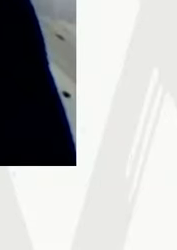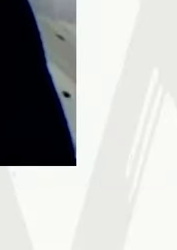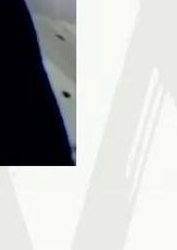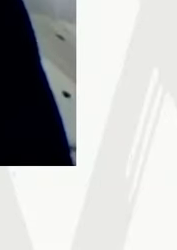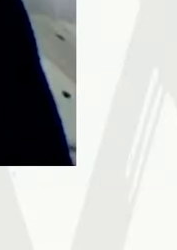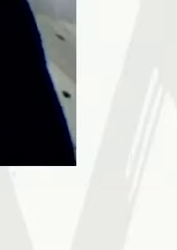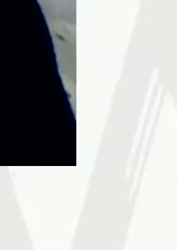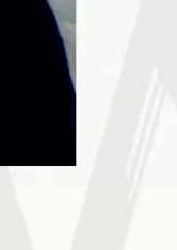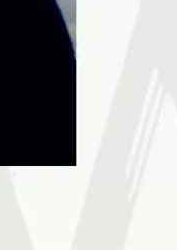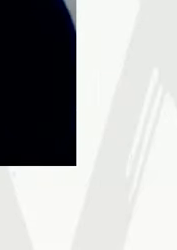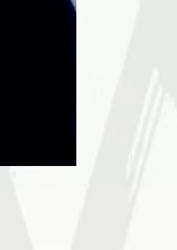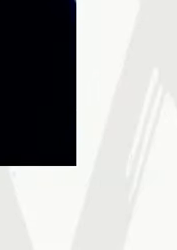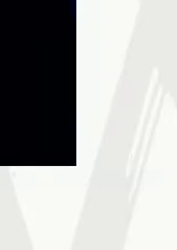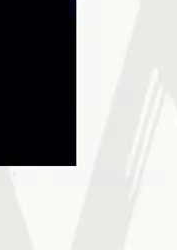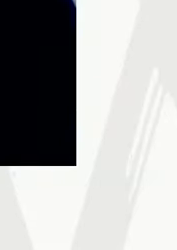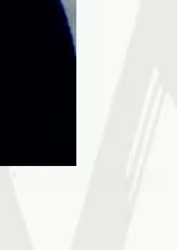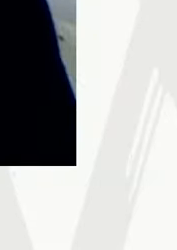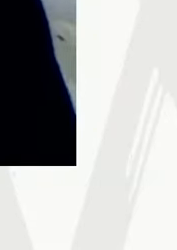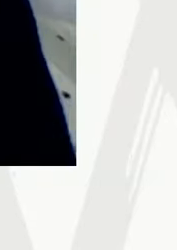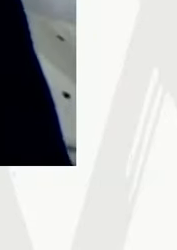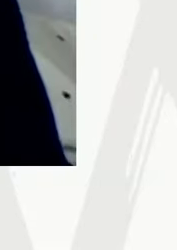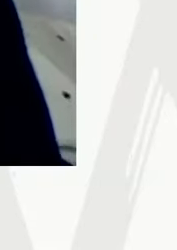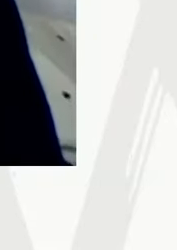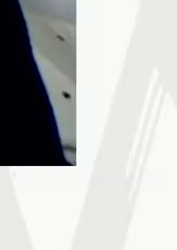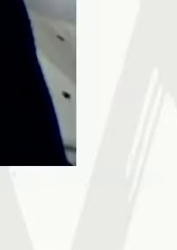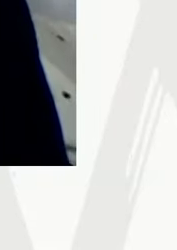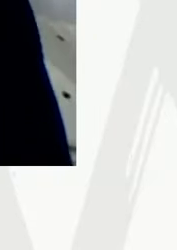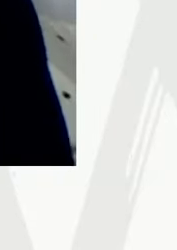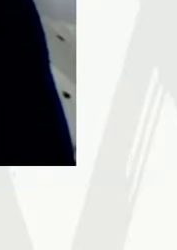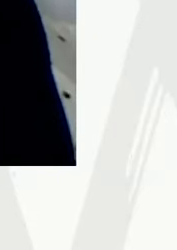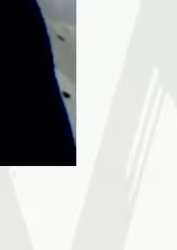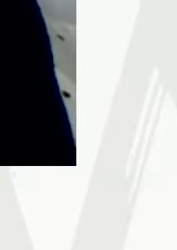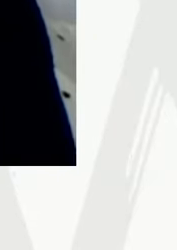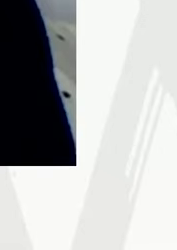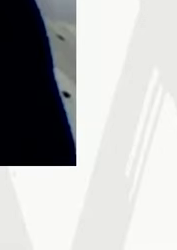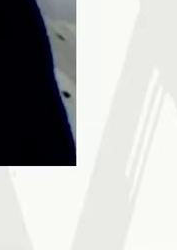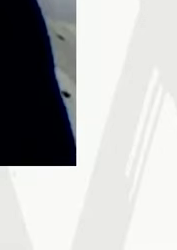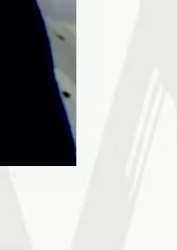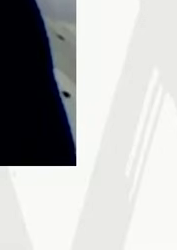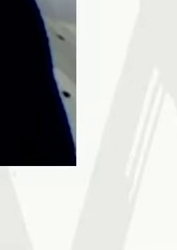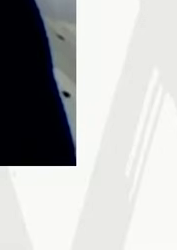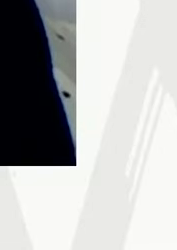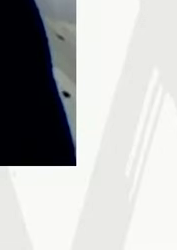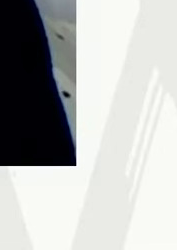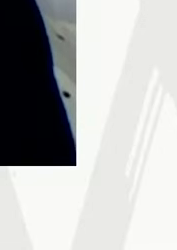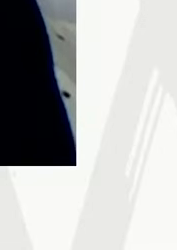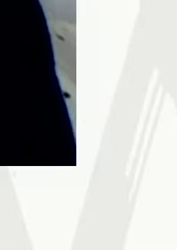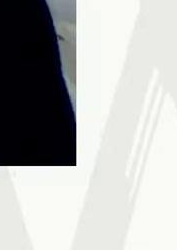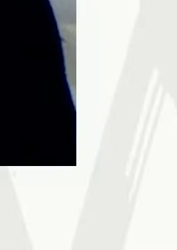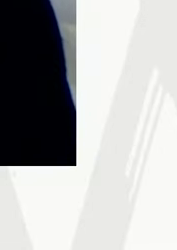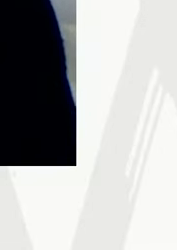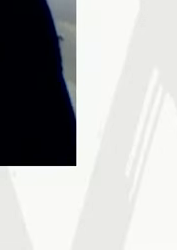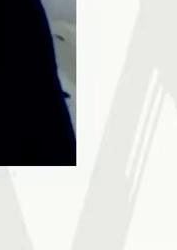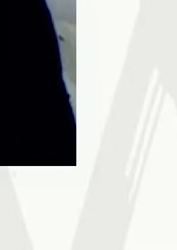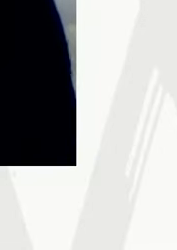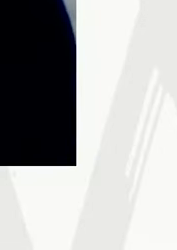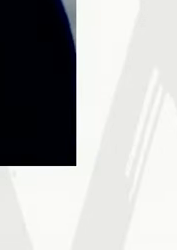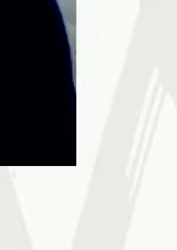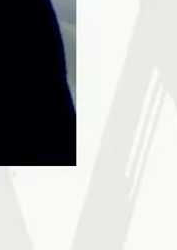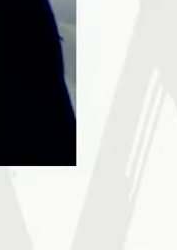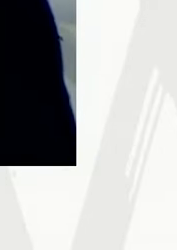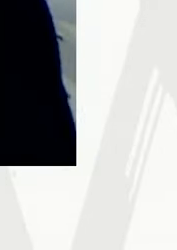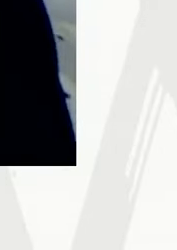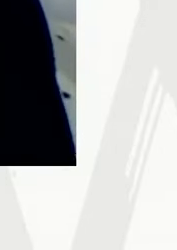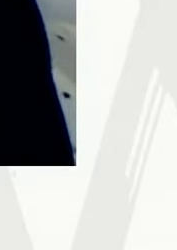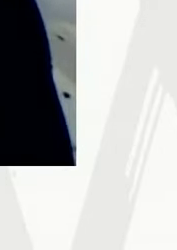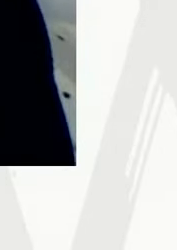au registre sonore de nos étroites propriétés ordinaires, que nos biens, nos droits